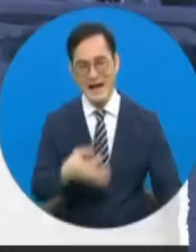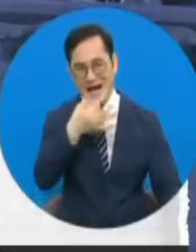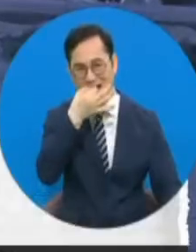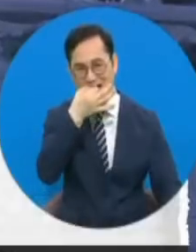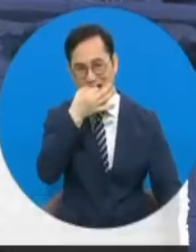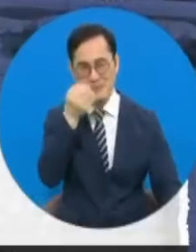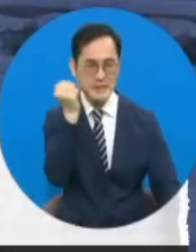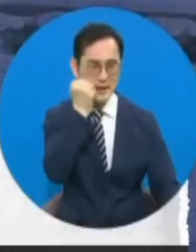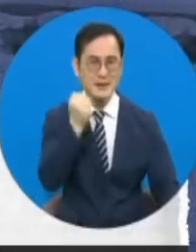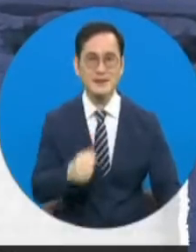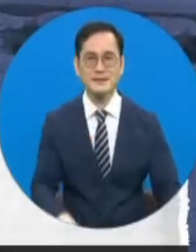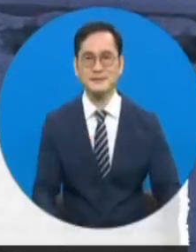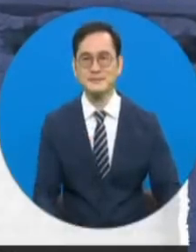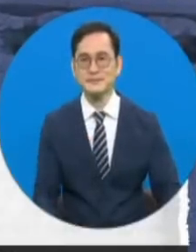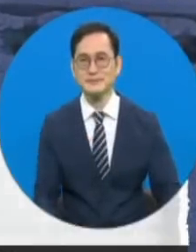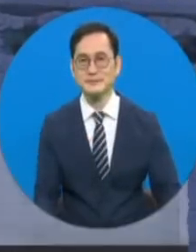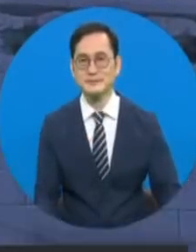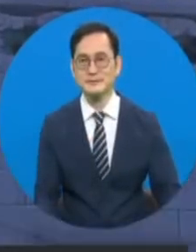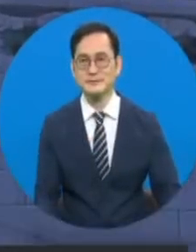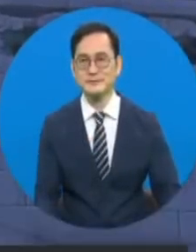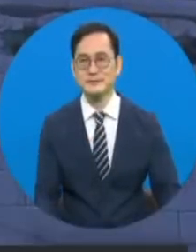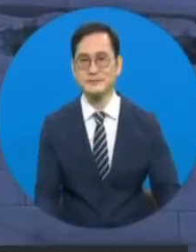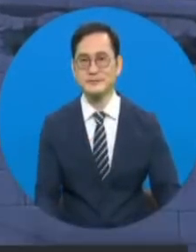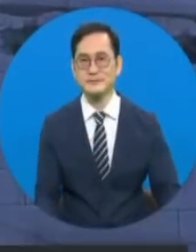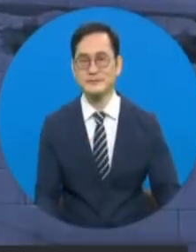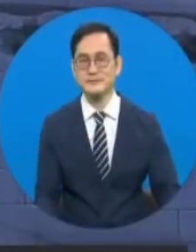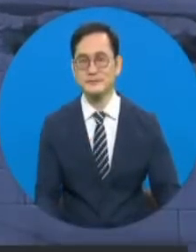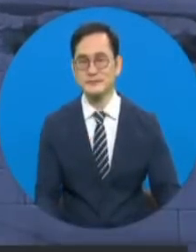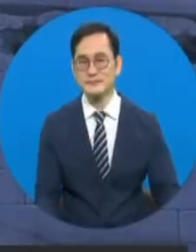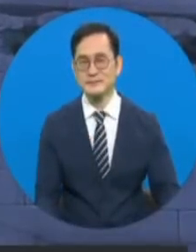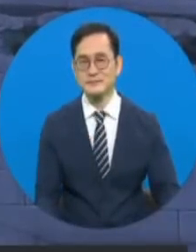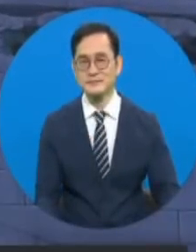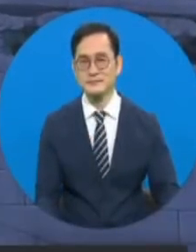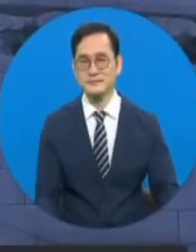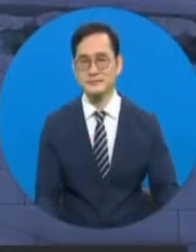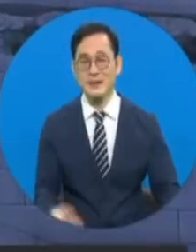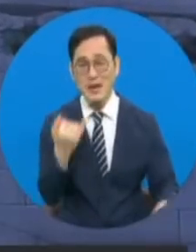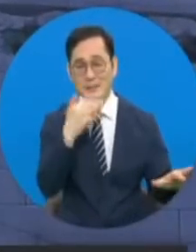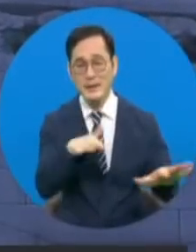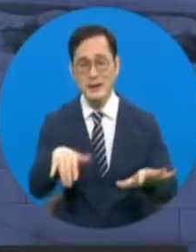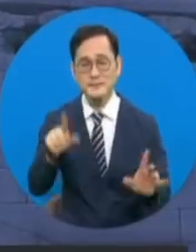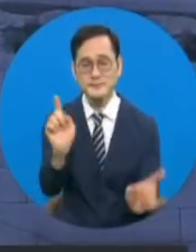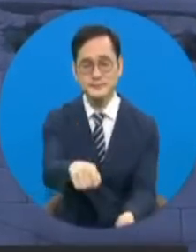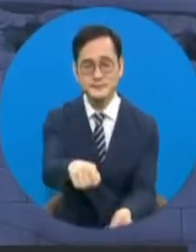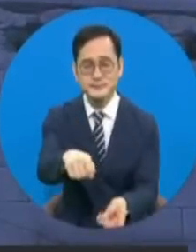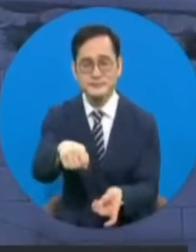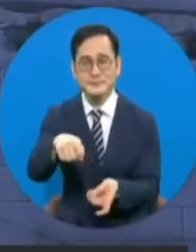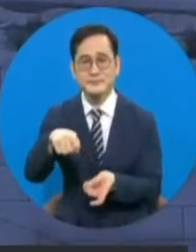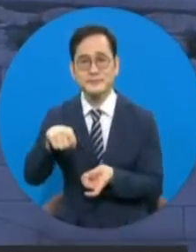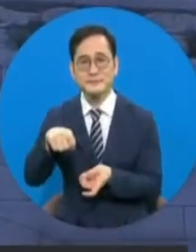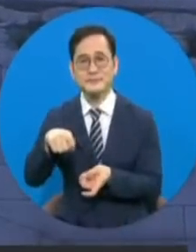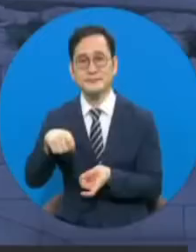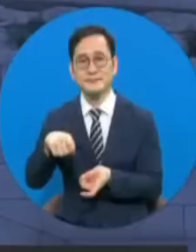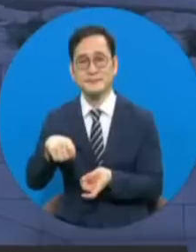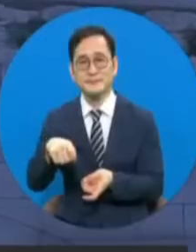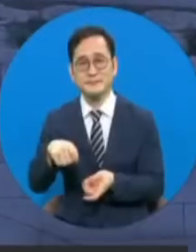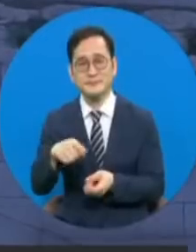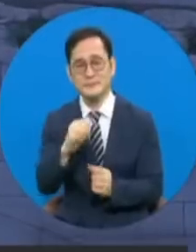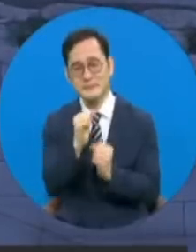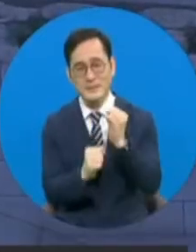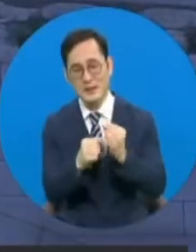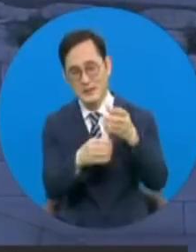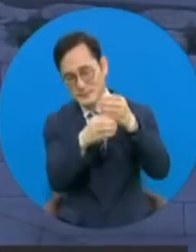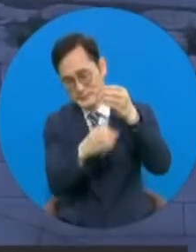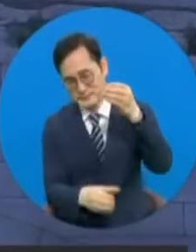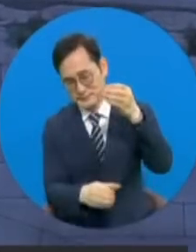부린 것 같다라는 전문가의 분석 이어지고 있습니다 우리가 지금 인양하고 있는 것 내일 최종적으로인양 할 것으로 예상이 되는 발사체